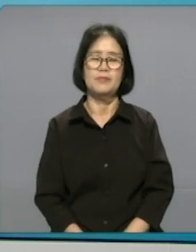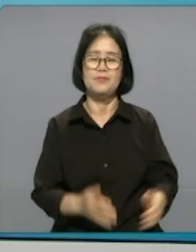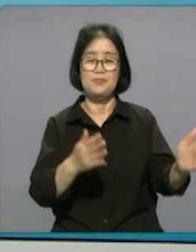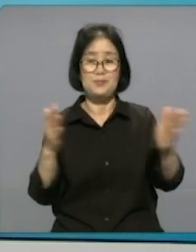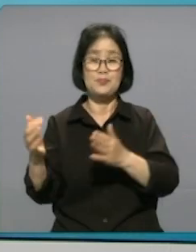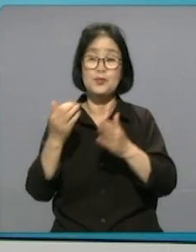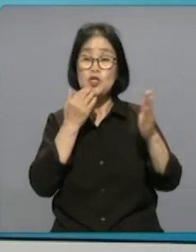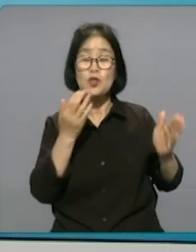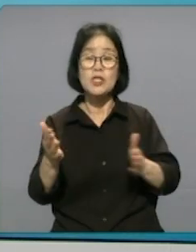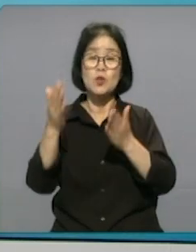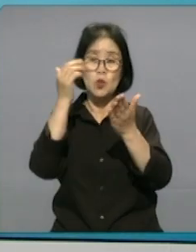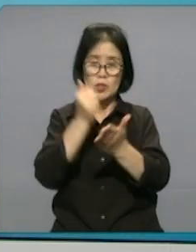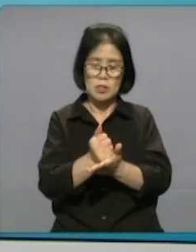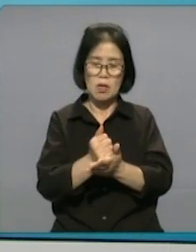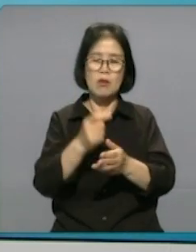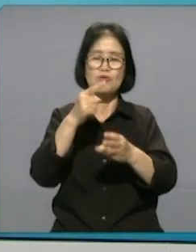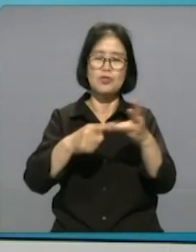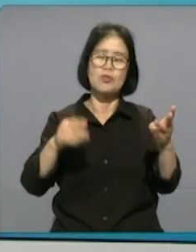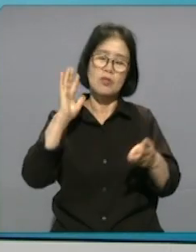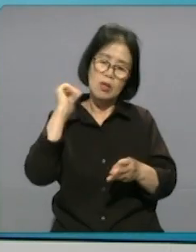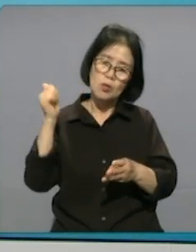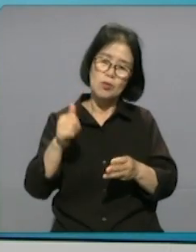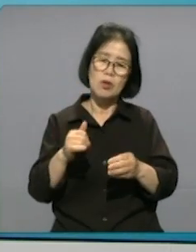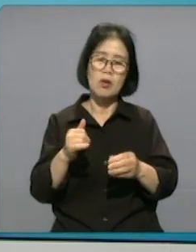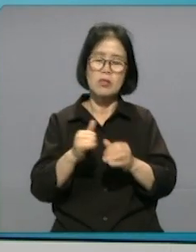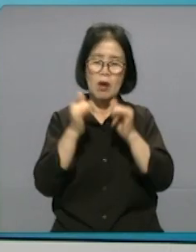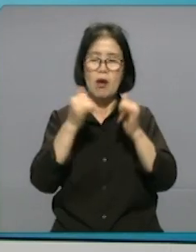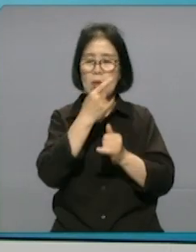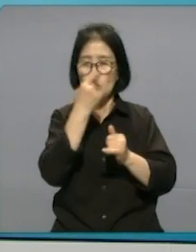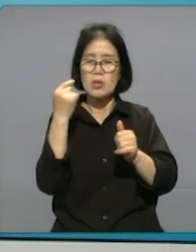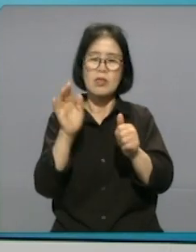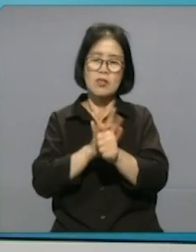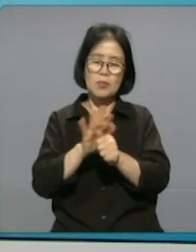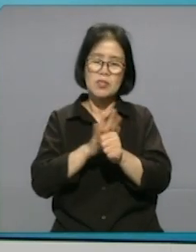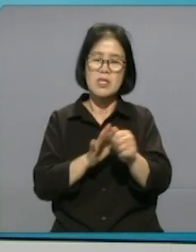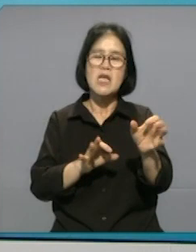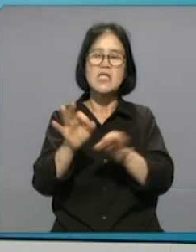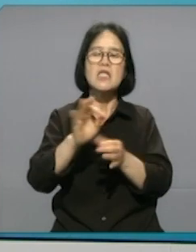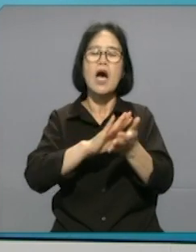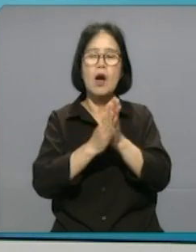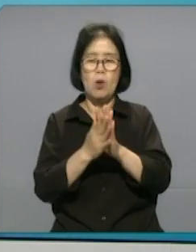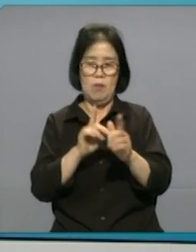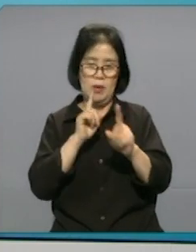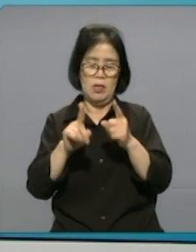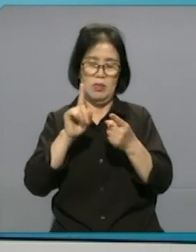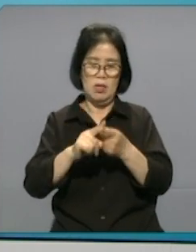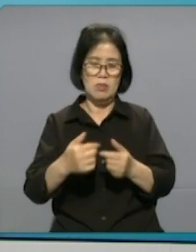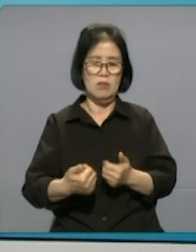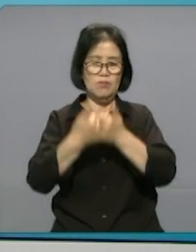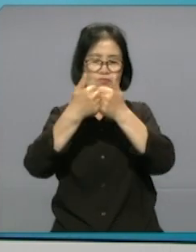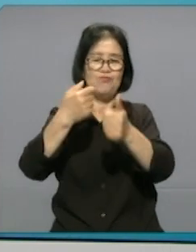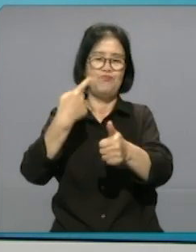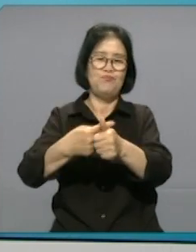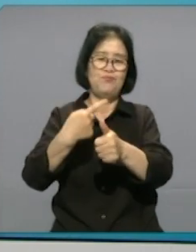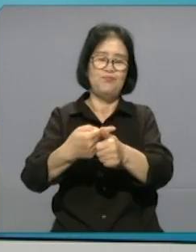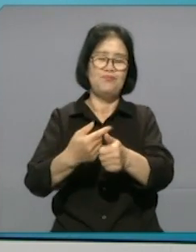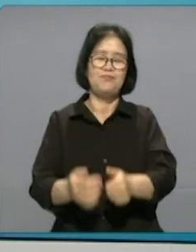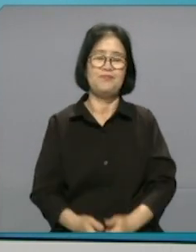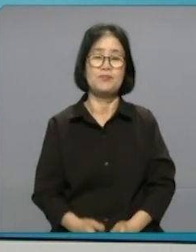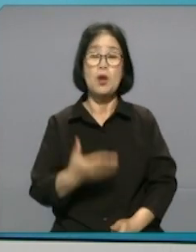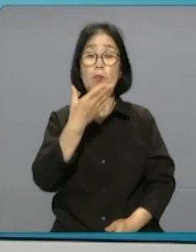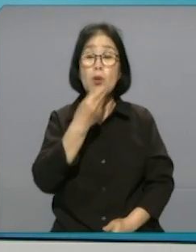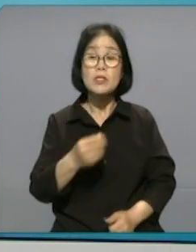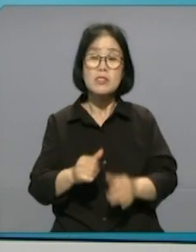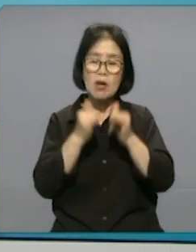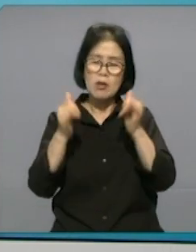김동현 경기도지사가 윤석열 대통령의 사회보장 서비스의 시장화 발언을 정면으로 비판했습니다 복지는